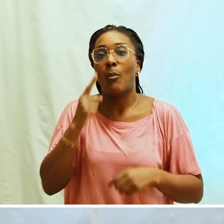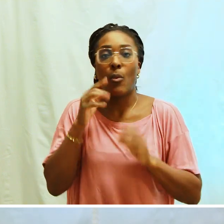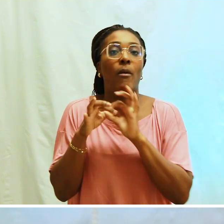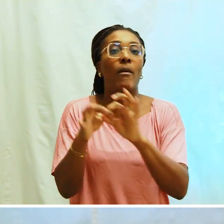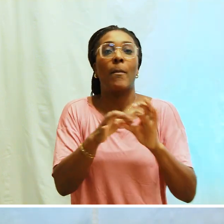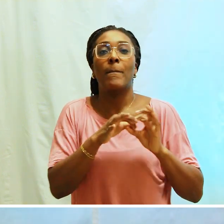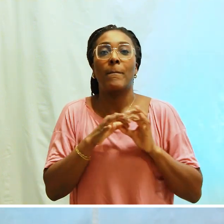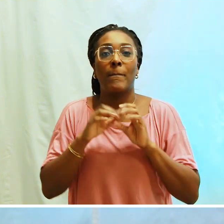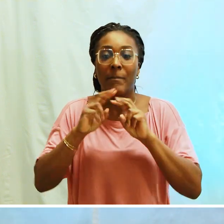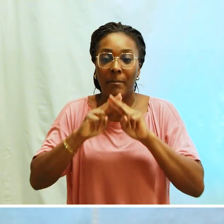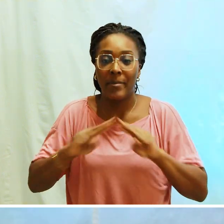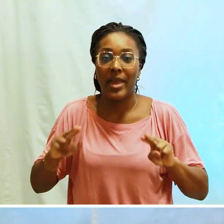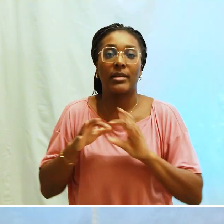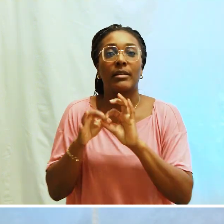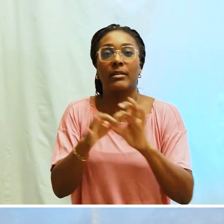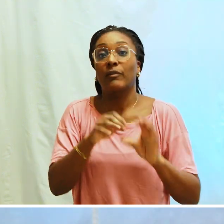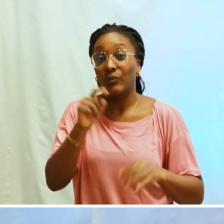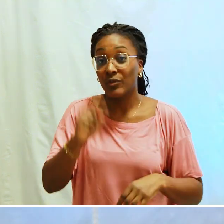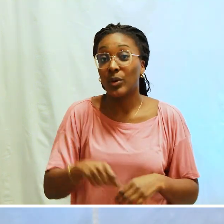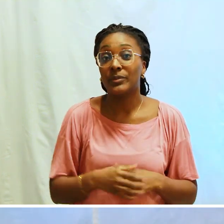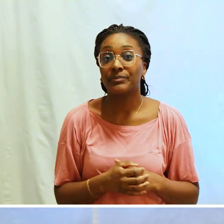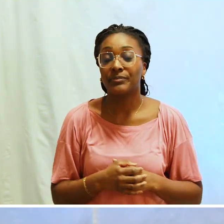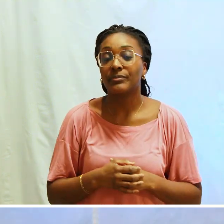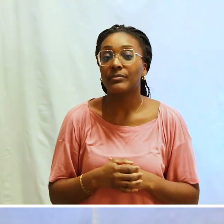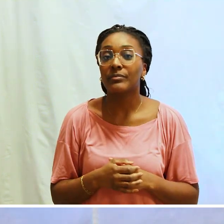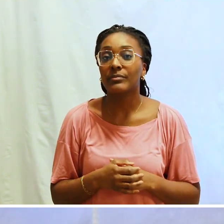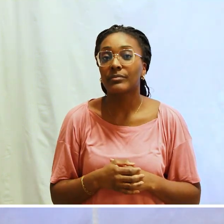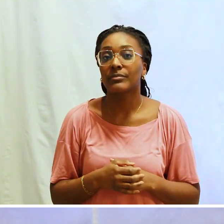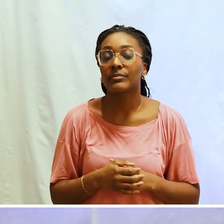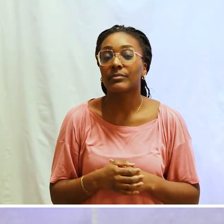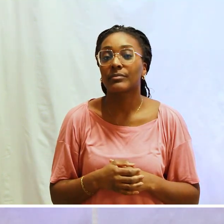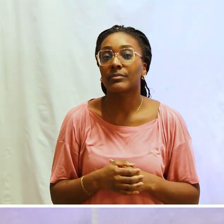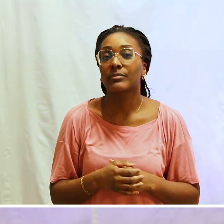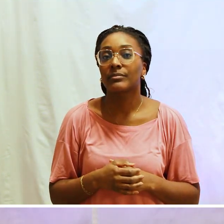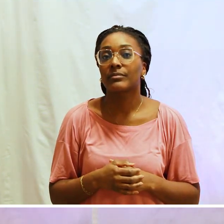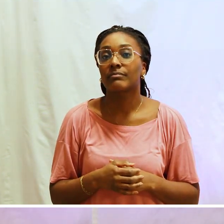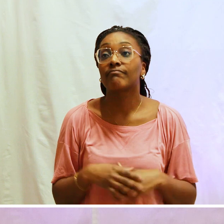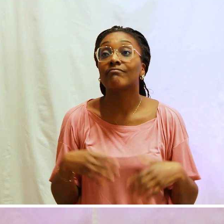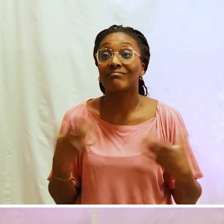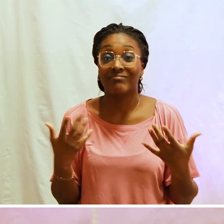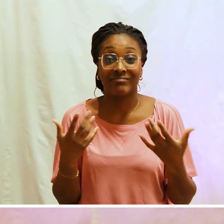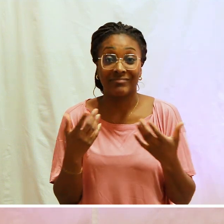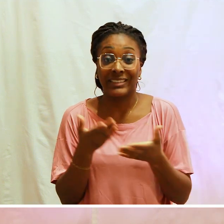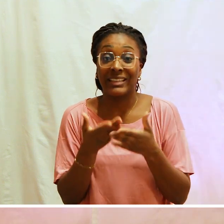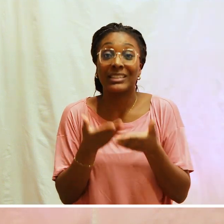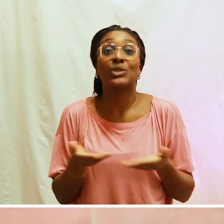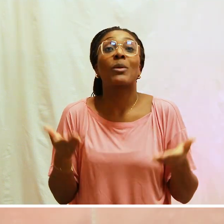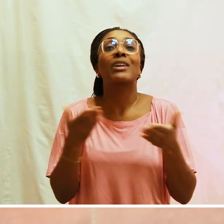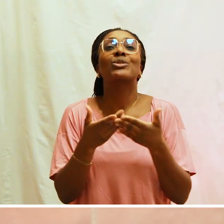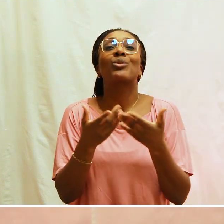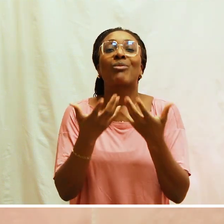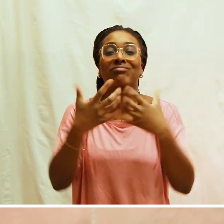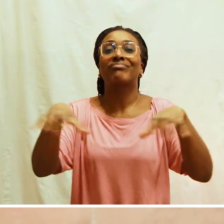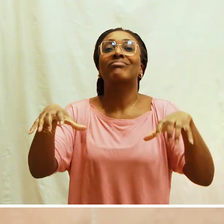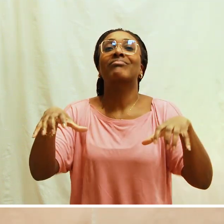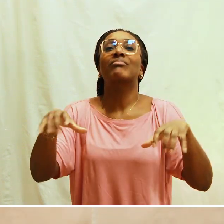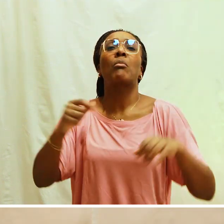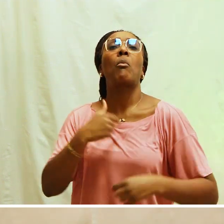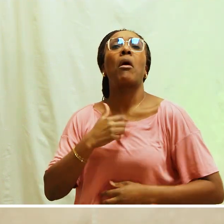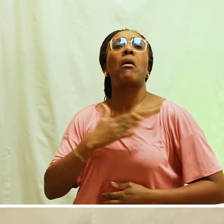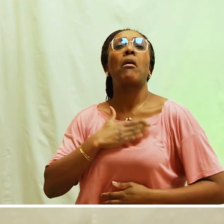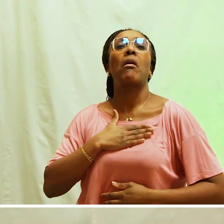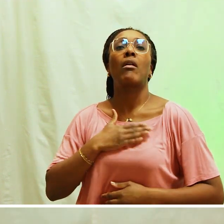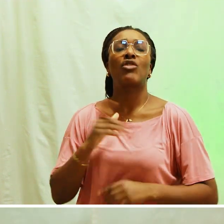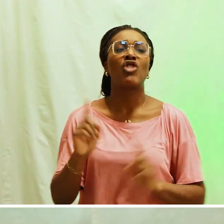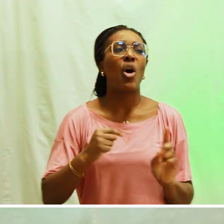paix. La deuxième chose, c'est que ils vont dire je suis d'eux. C'est-à-dire ils vont dire moi je prends parti, je me